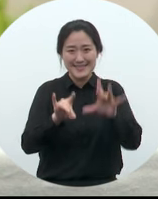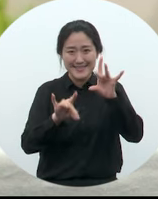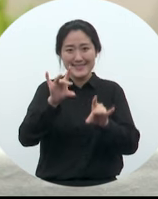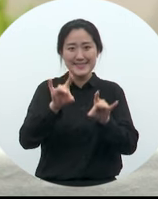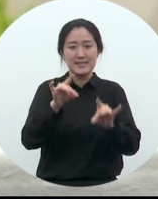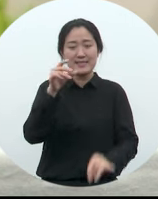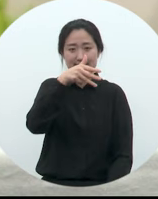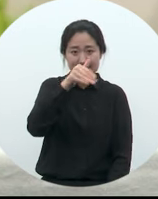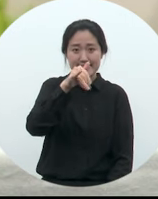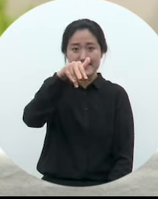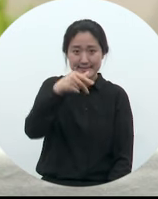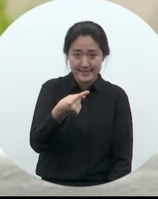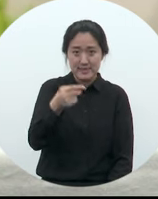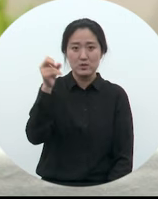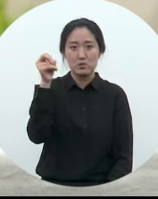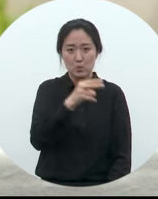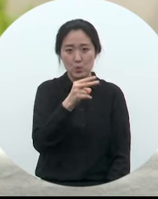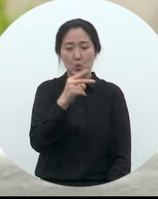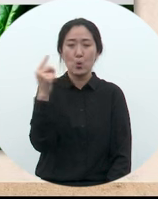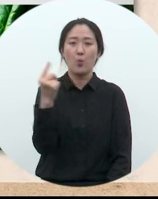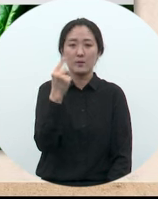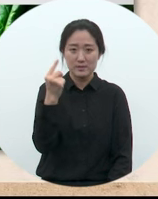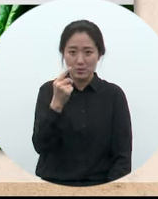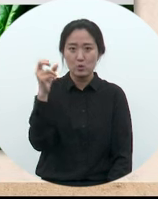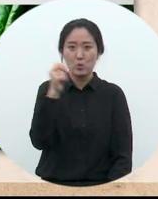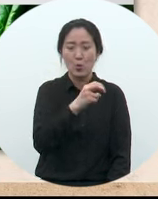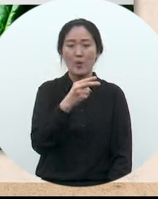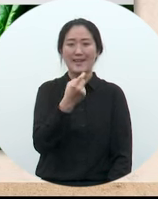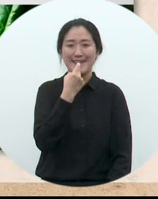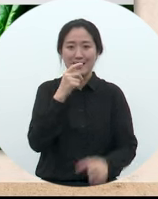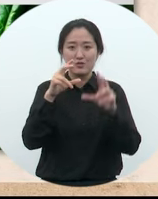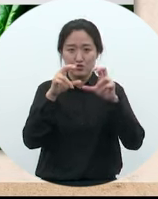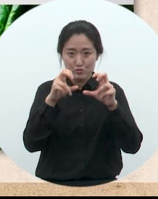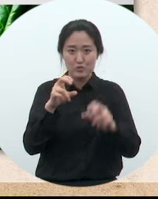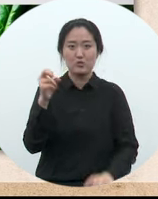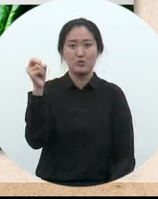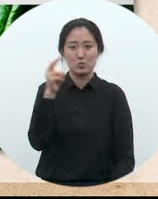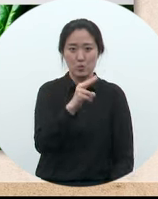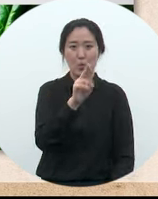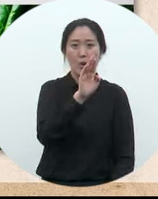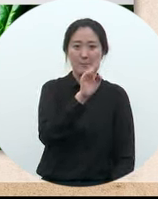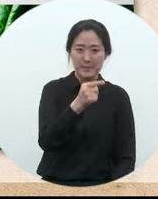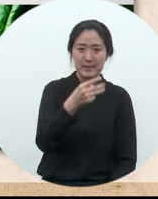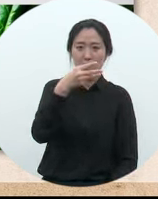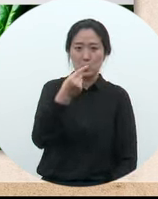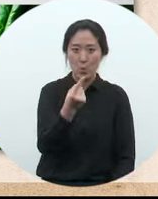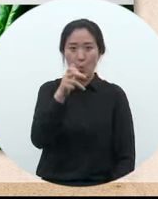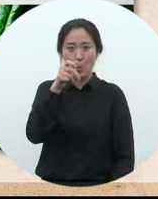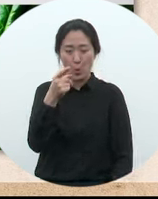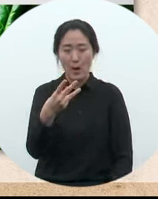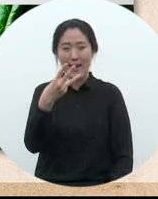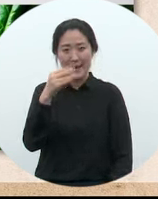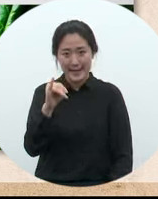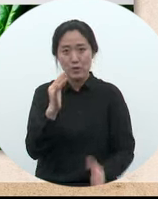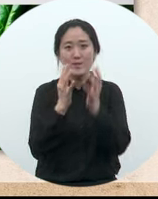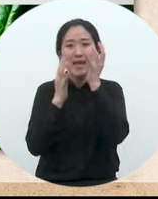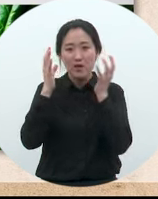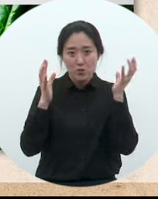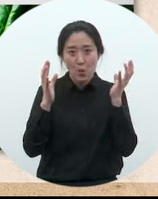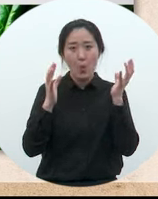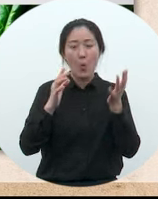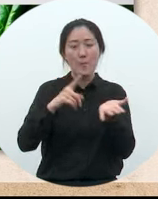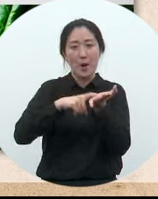뭐 요구르트 그 다음에 잘 알고 있는 두부, 브로콜리나 양배추 같은 채소 종류,